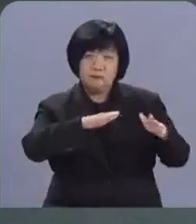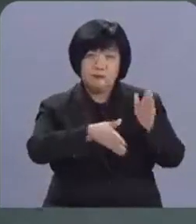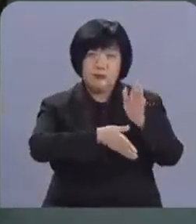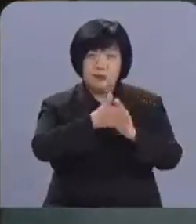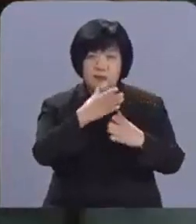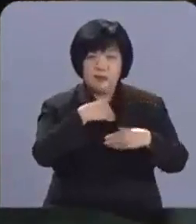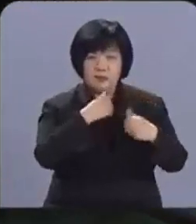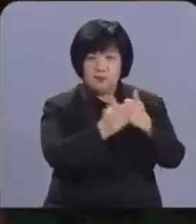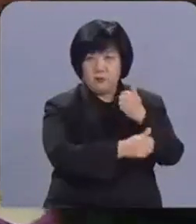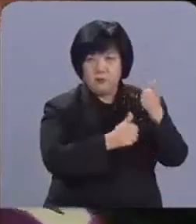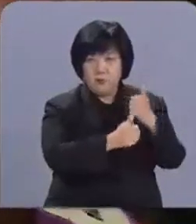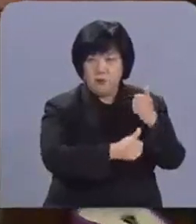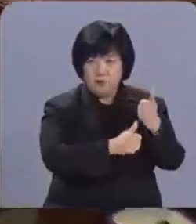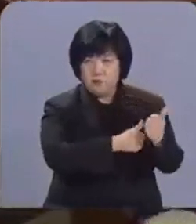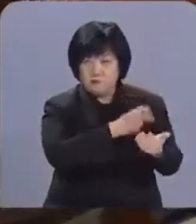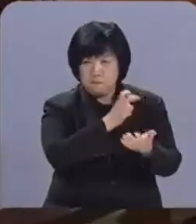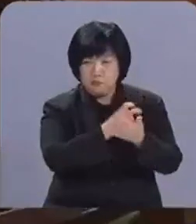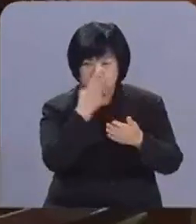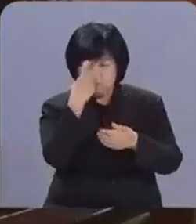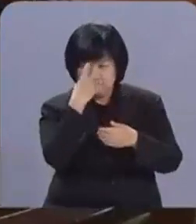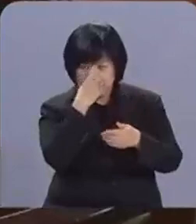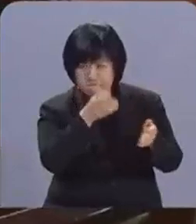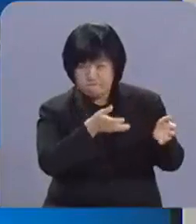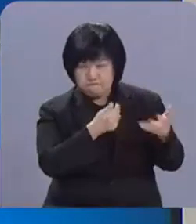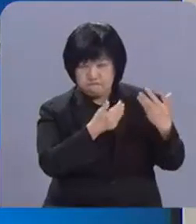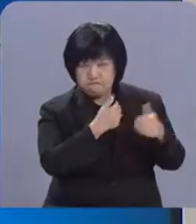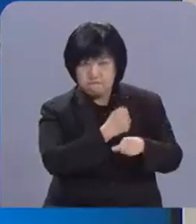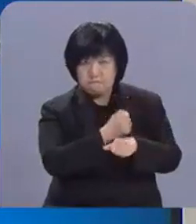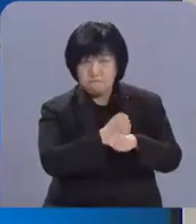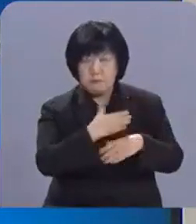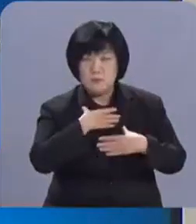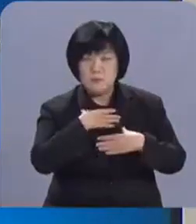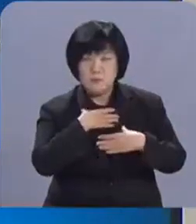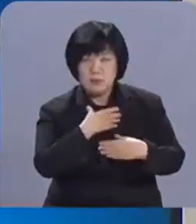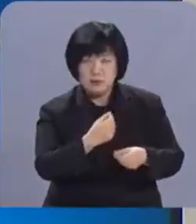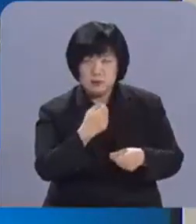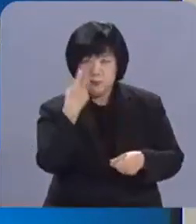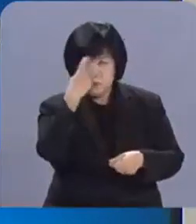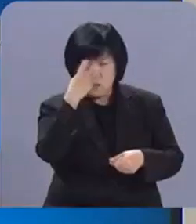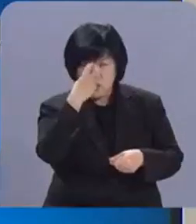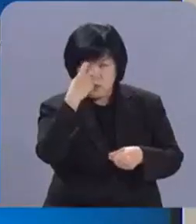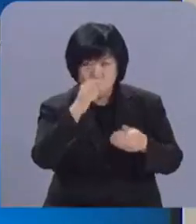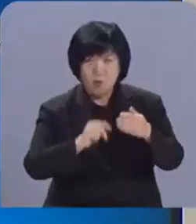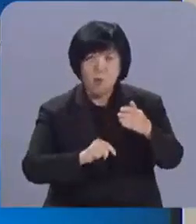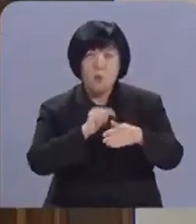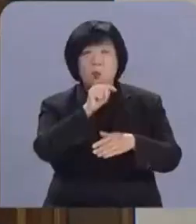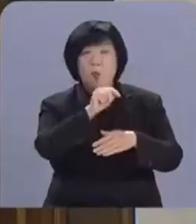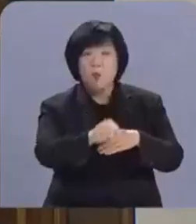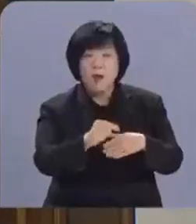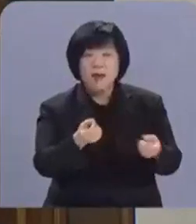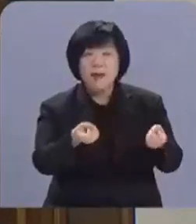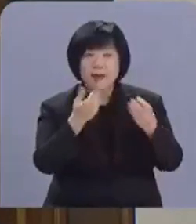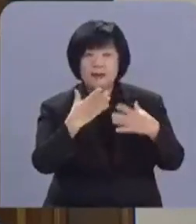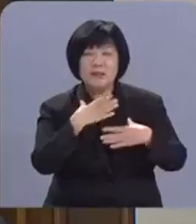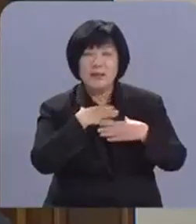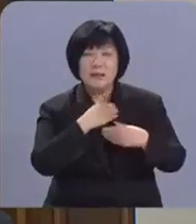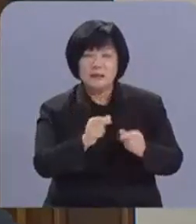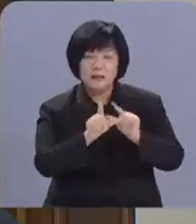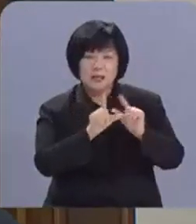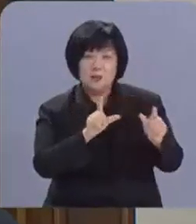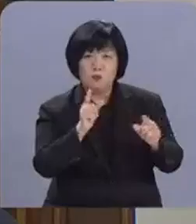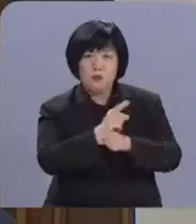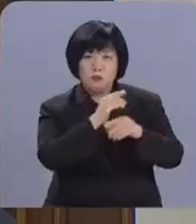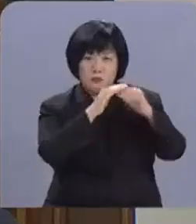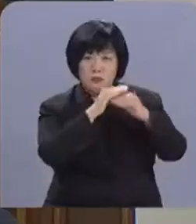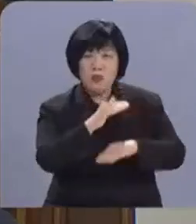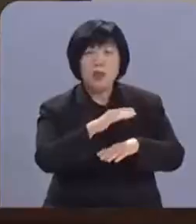해양도시안전위원회가 조례안 심사를 벌입니다. 다중운집 행사 안전관리 조례안과 옥외 행사의 안전관리에 관한 일부 개정 조례안을